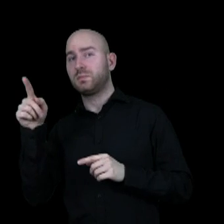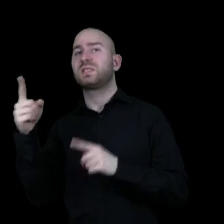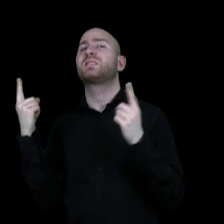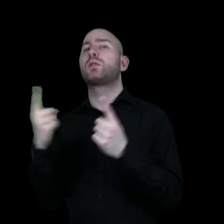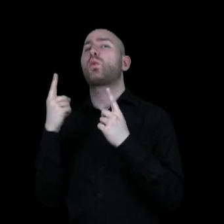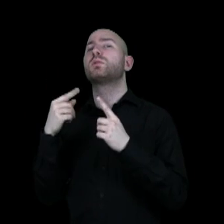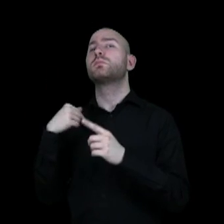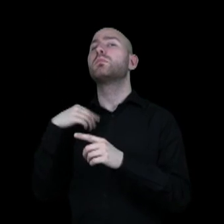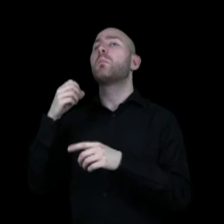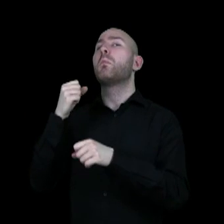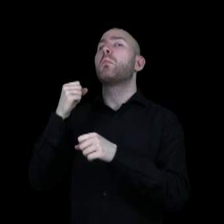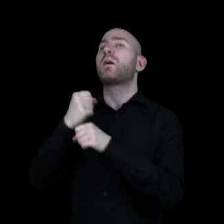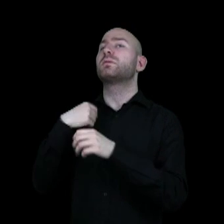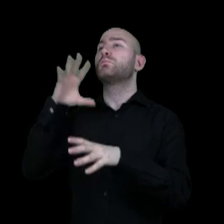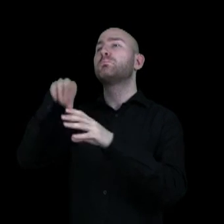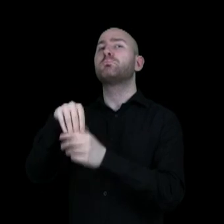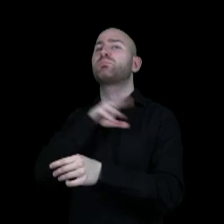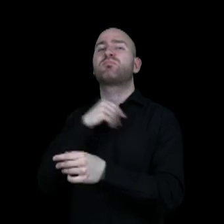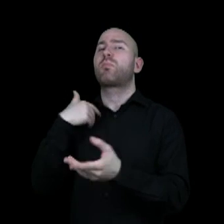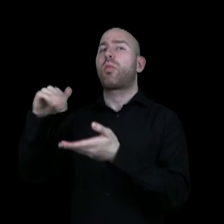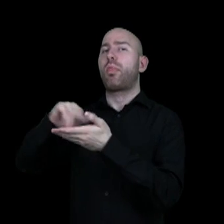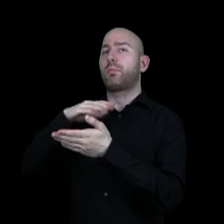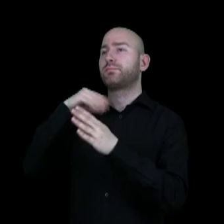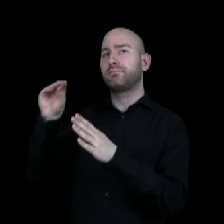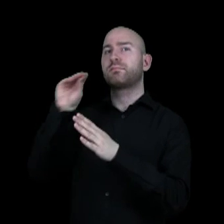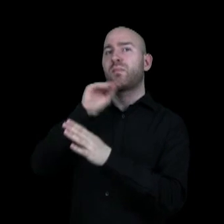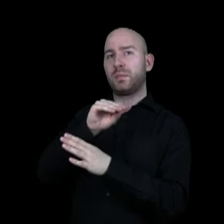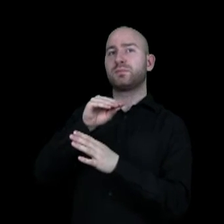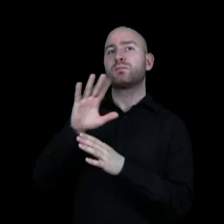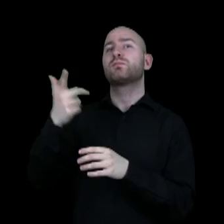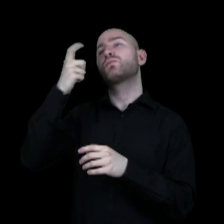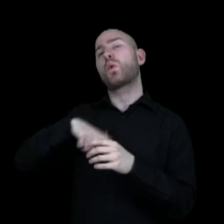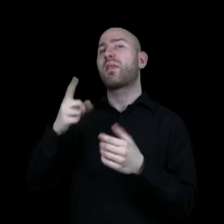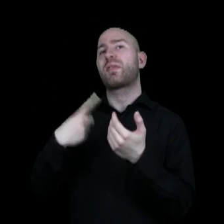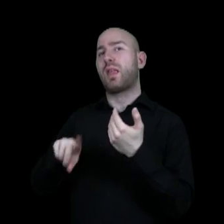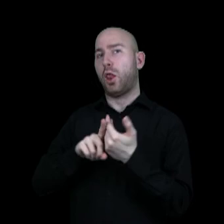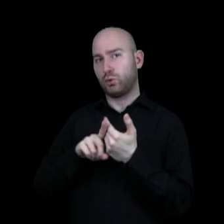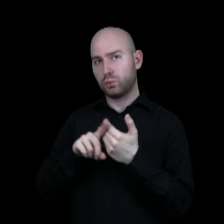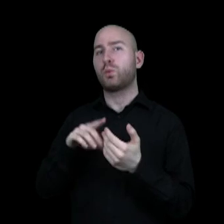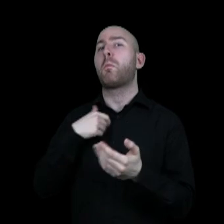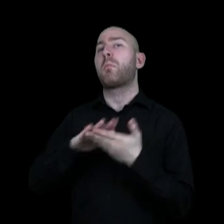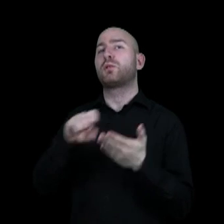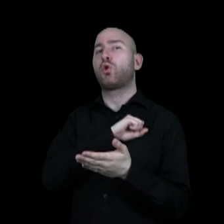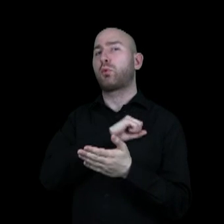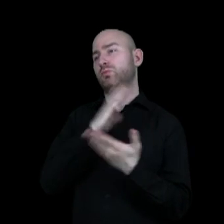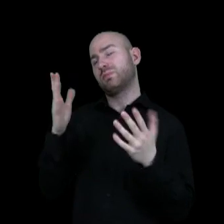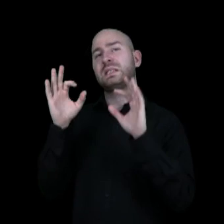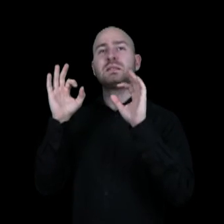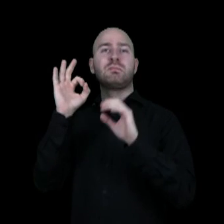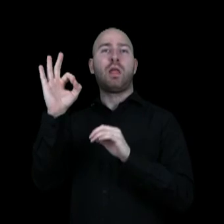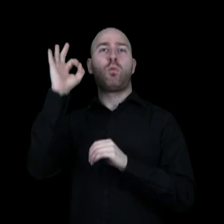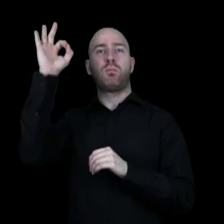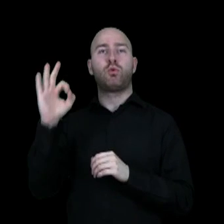w tej sytuacji ponieważ Odpadłem siły roboczej bo się zniechęciłem nie liczą mnie więc bezrobocie wynosi